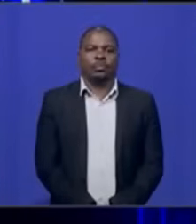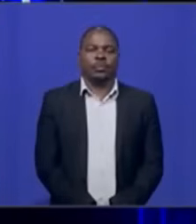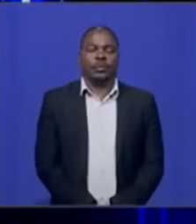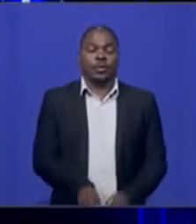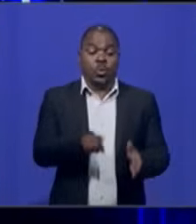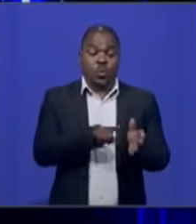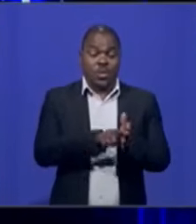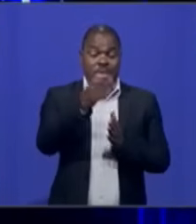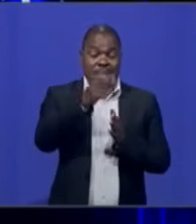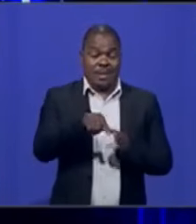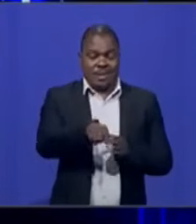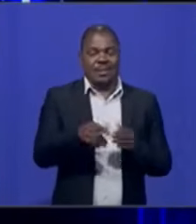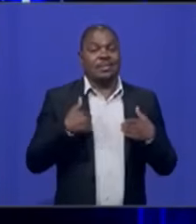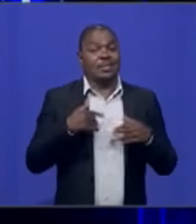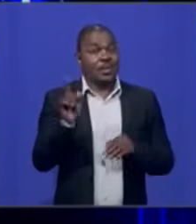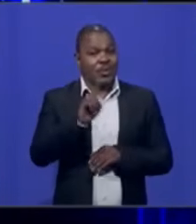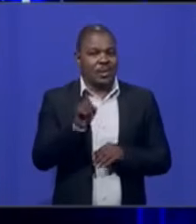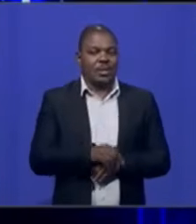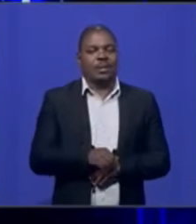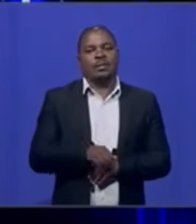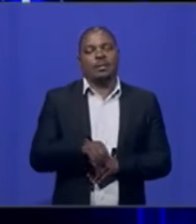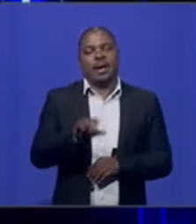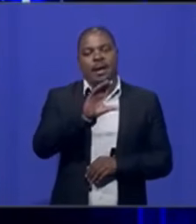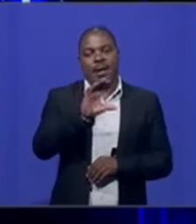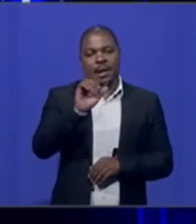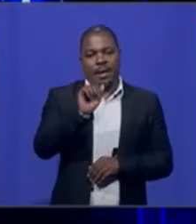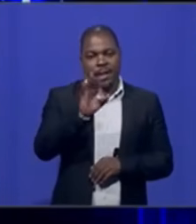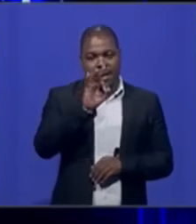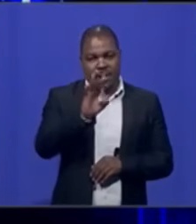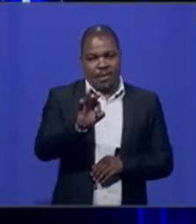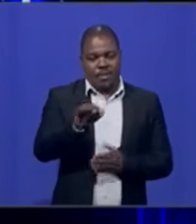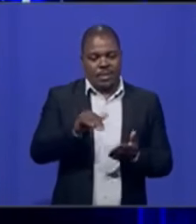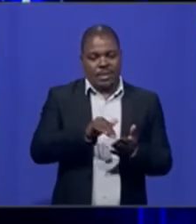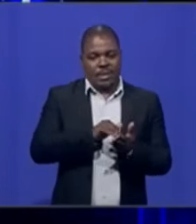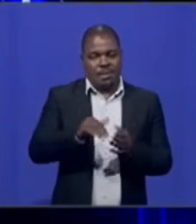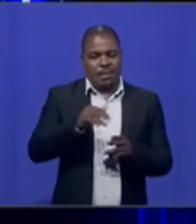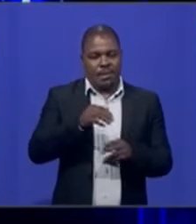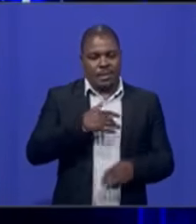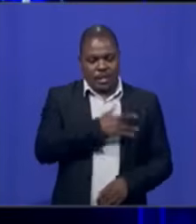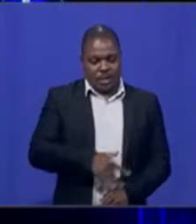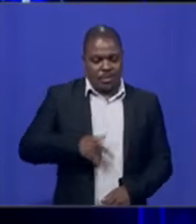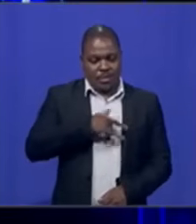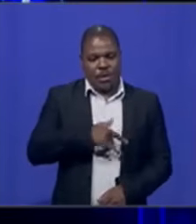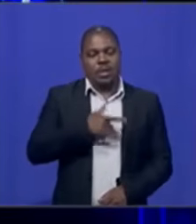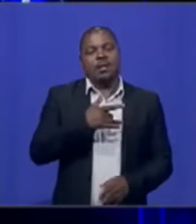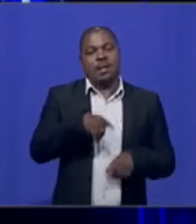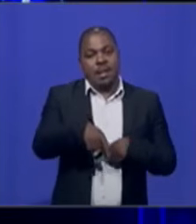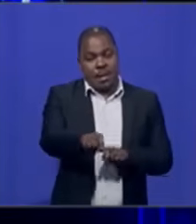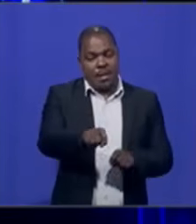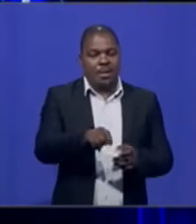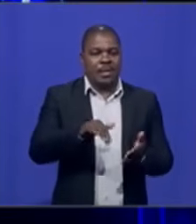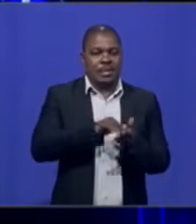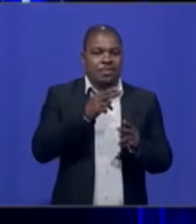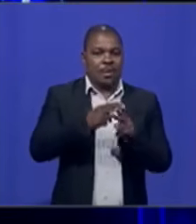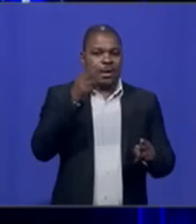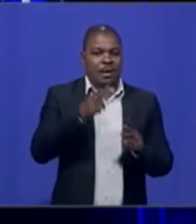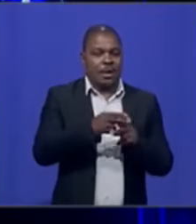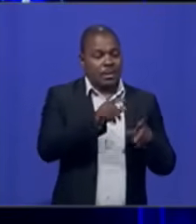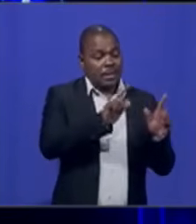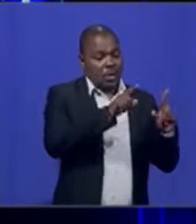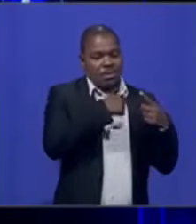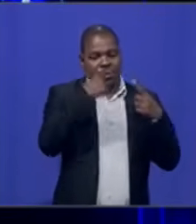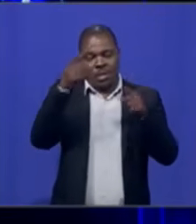Mafelong ana beke ho qala dipapadi tsa seka makgaolakgang a tlhodisano e bomampudi ba ligi ya CAF. Mamelodi Sundowns e etetse Tunisia